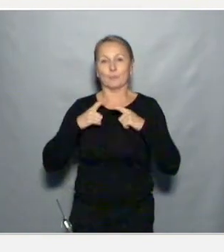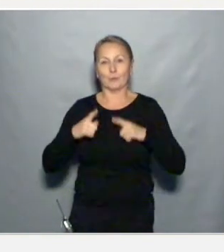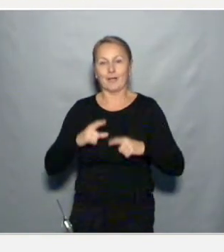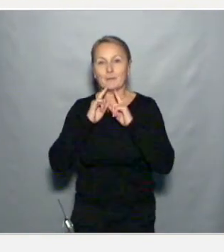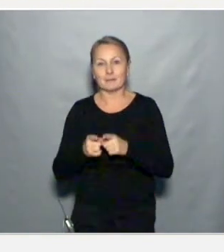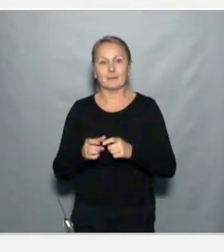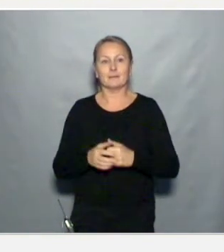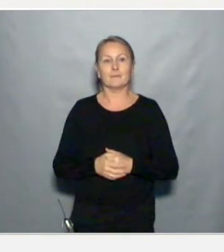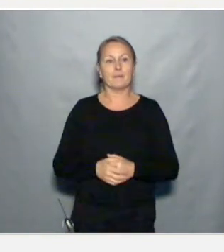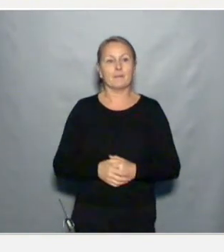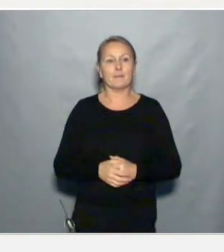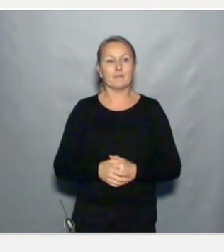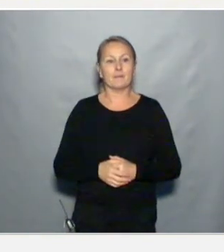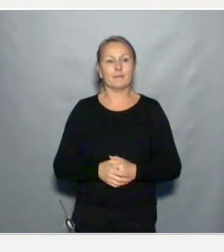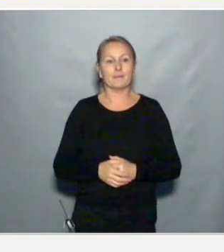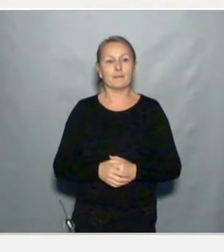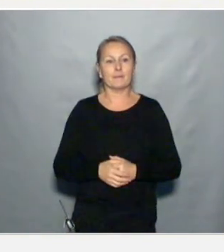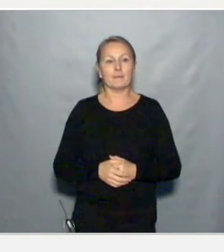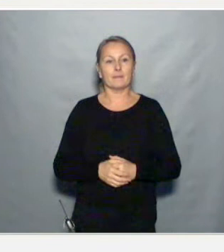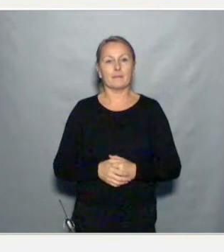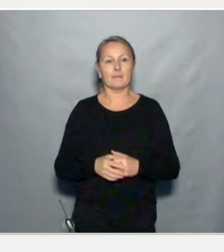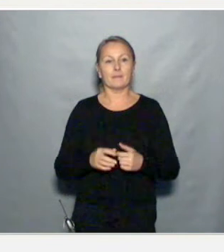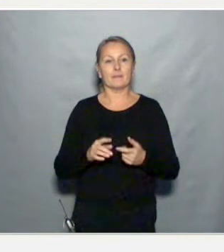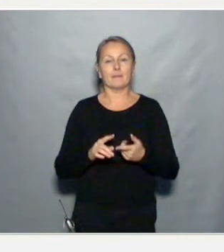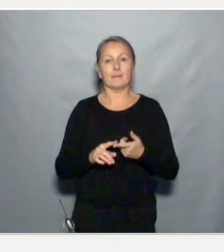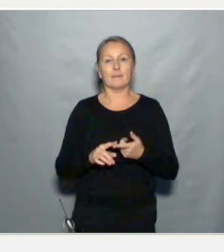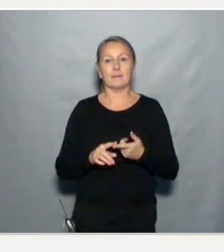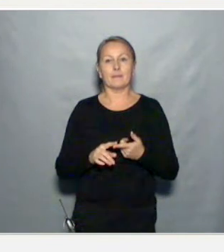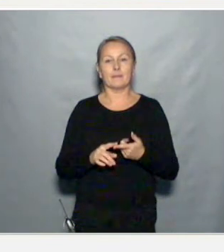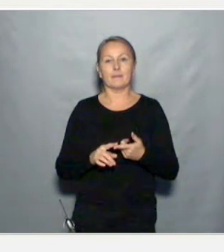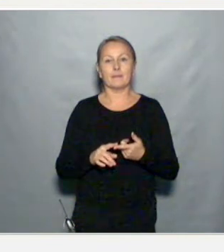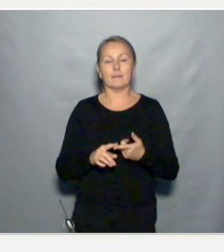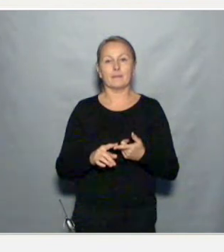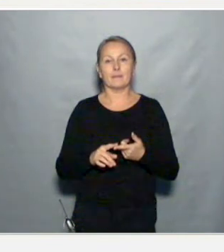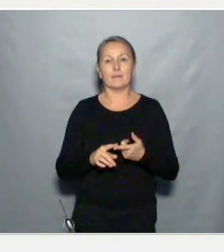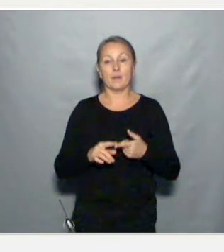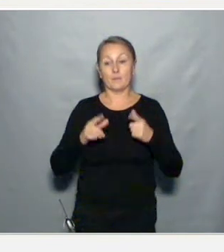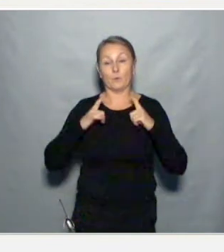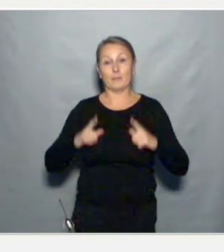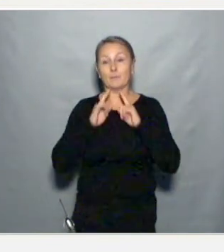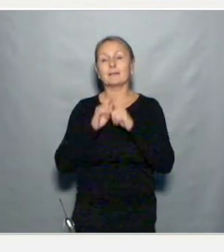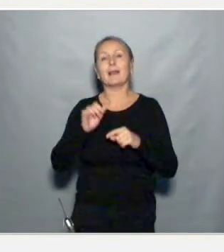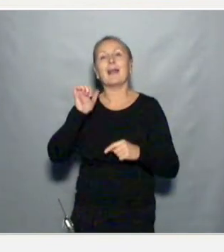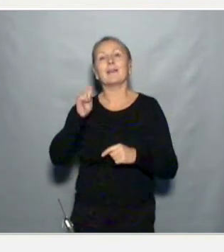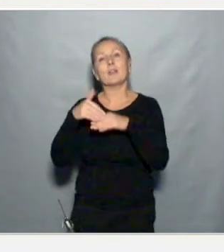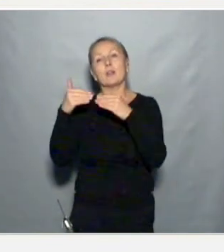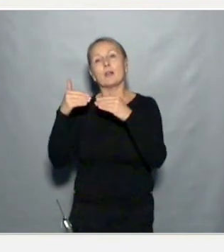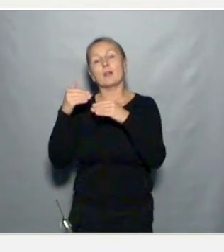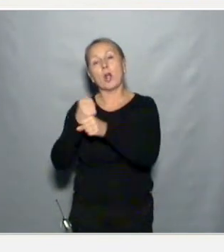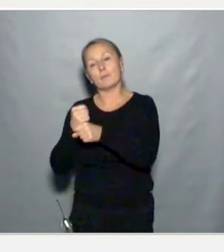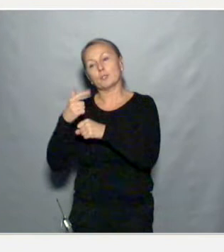När jag låg på toppen av min lite halvbra livsbana och karriär, då var jag polisanmäld 11 gånger på 7 dagar.